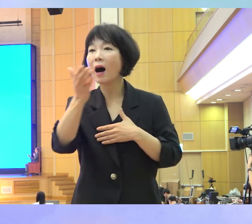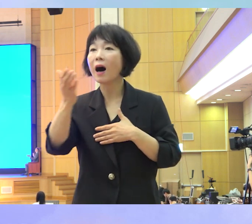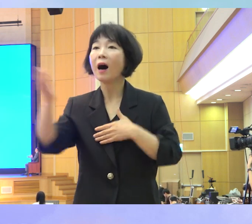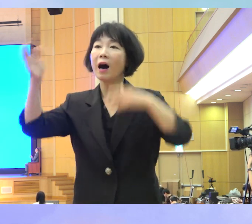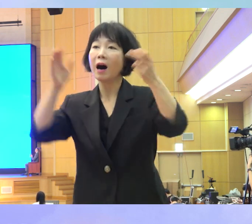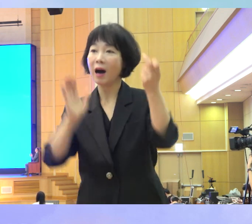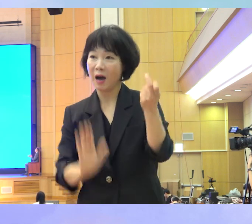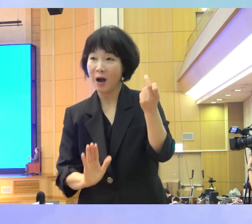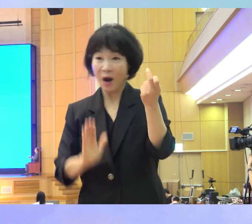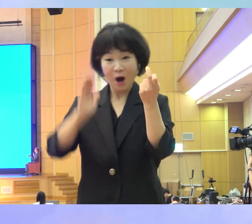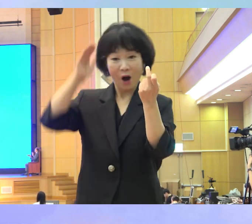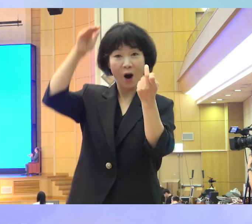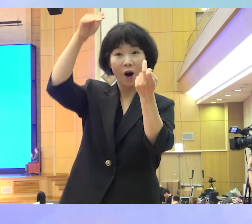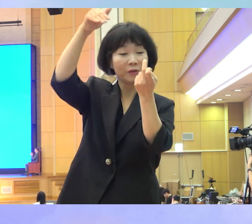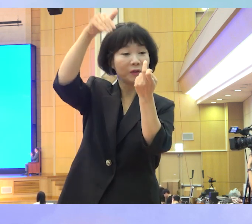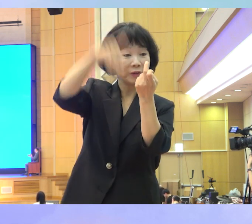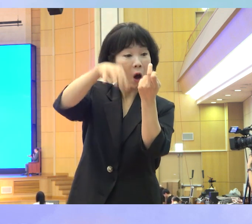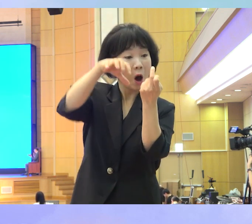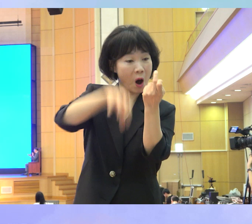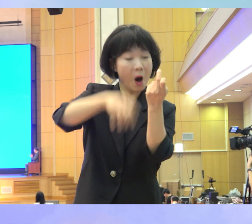한보나.